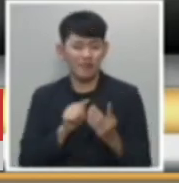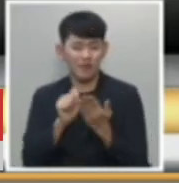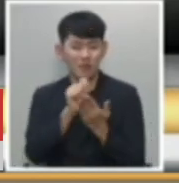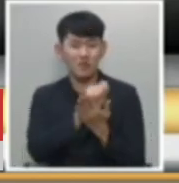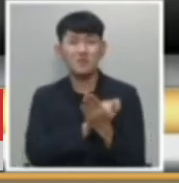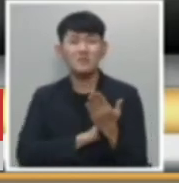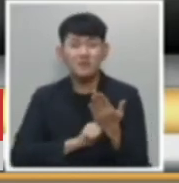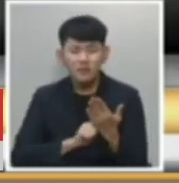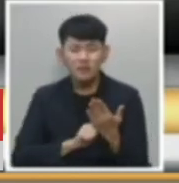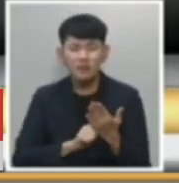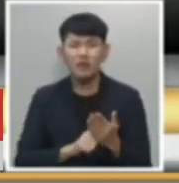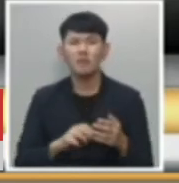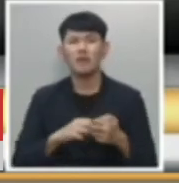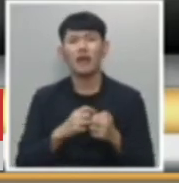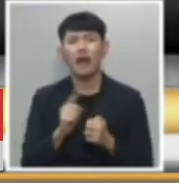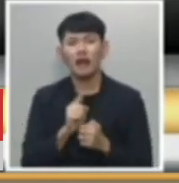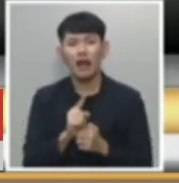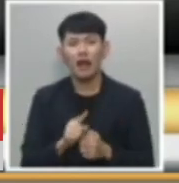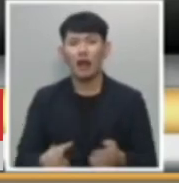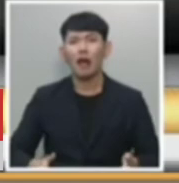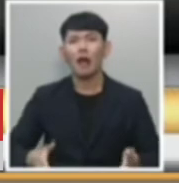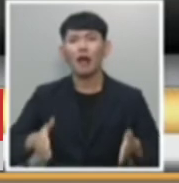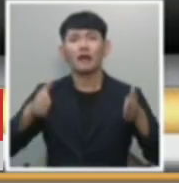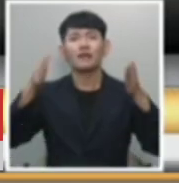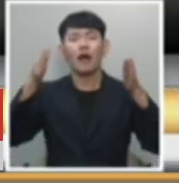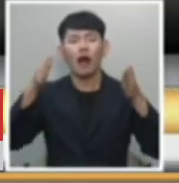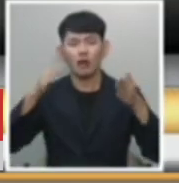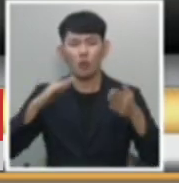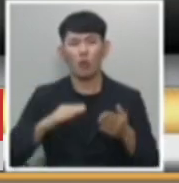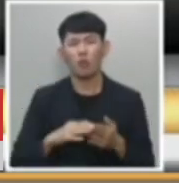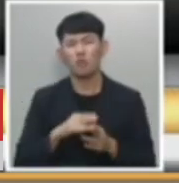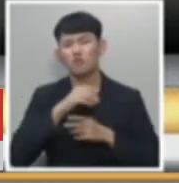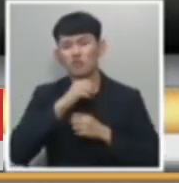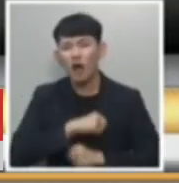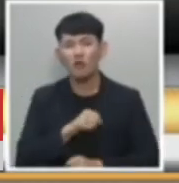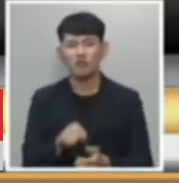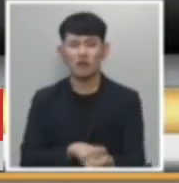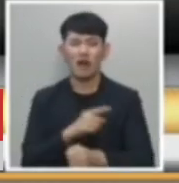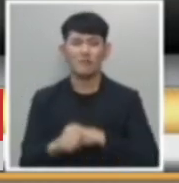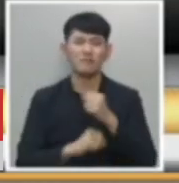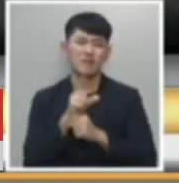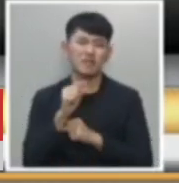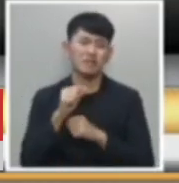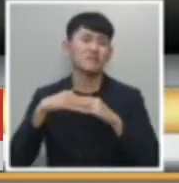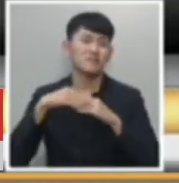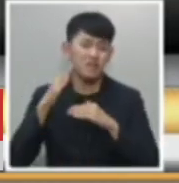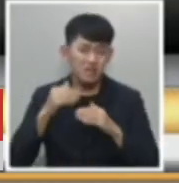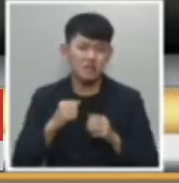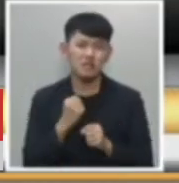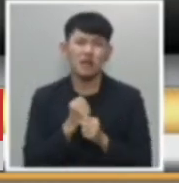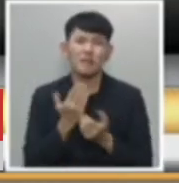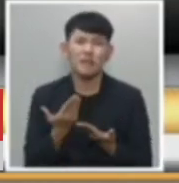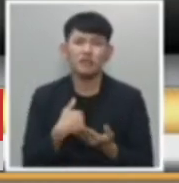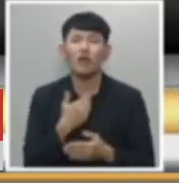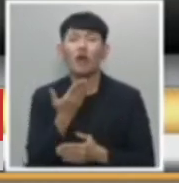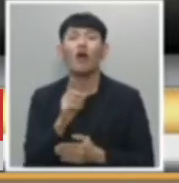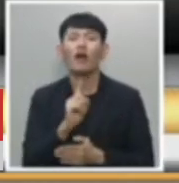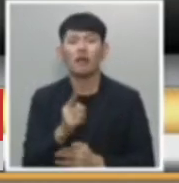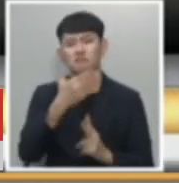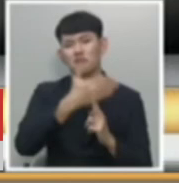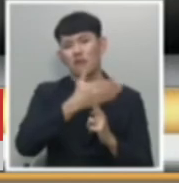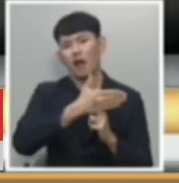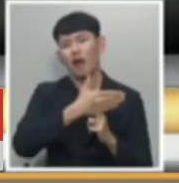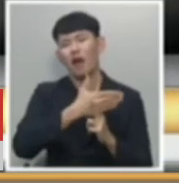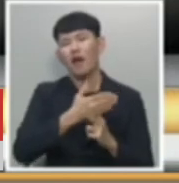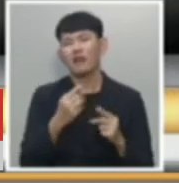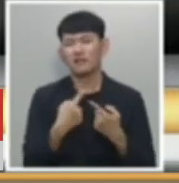คืออาคารบ้านพักเสื่อมสภาพใช้งานเกิน20ปีนะครับทำอะไรก็ต้องใช้ขอผ้าป่านะครับซึ่งควรจะ